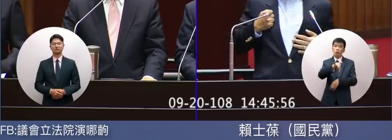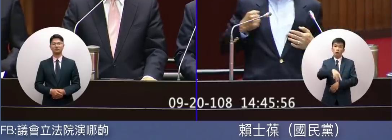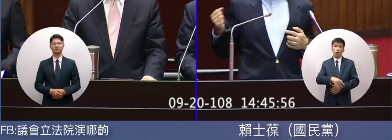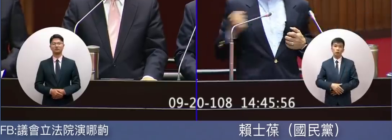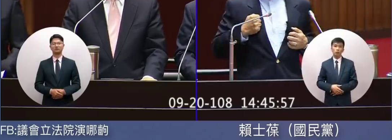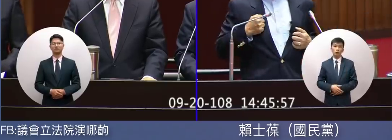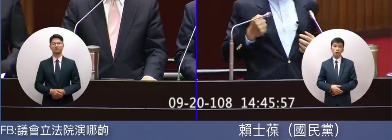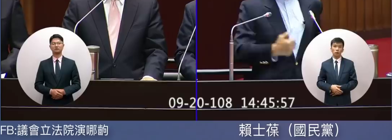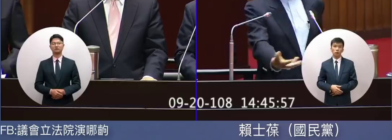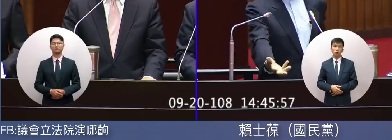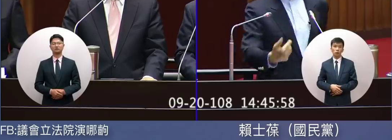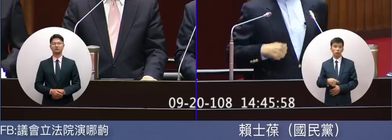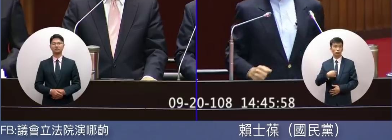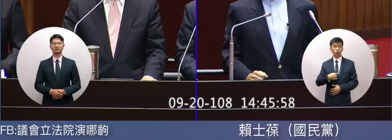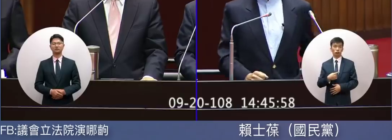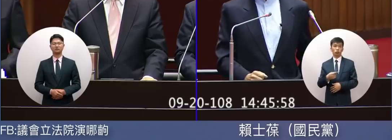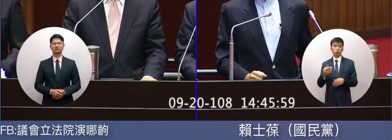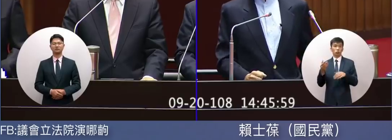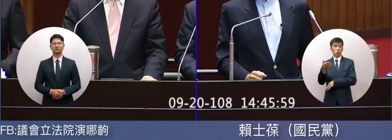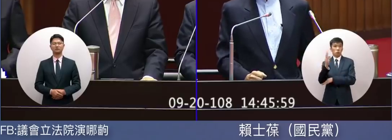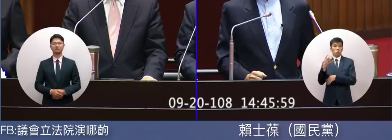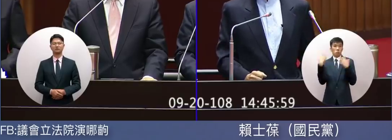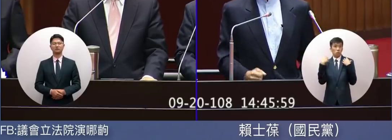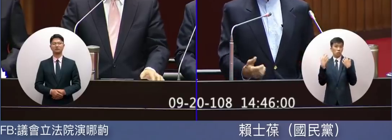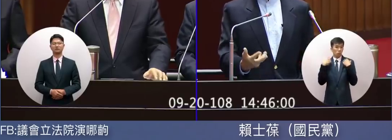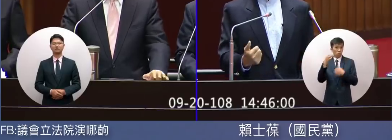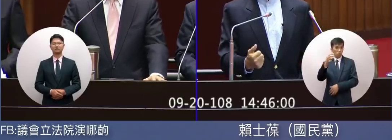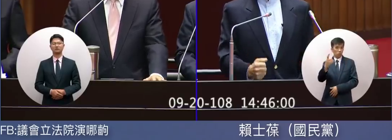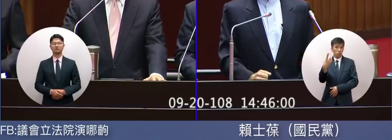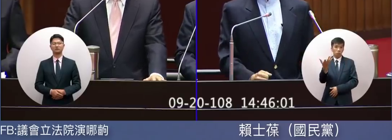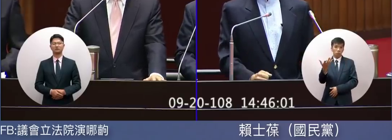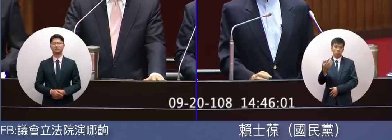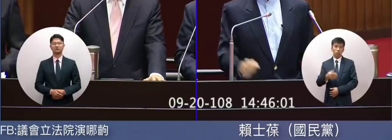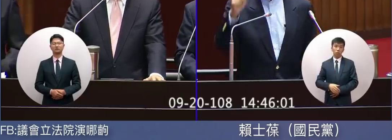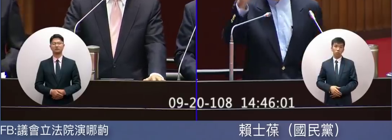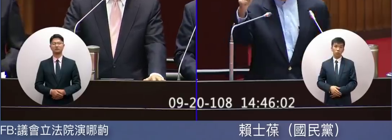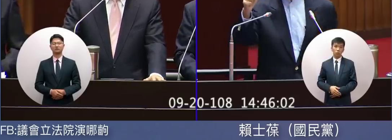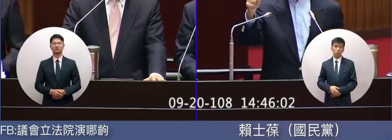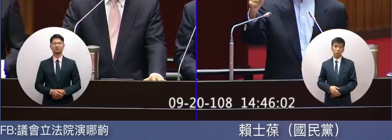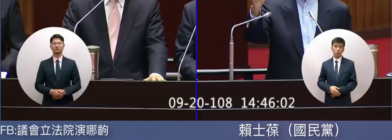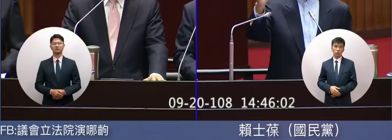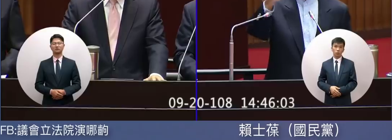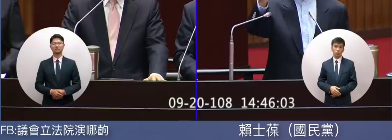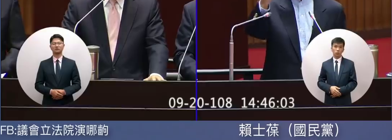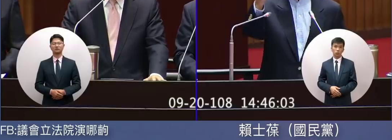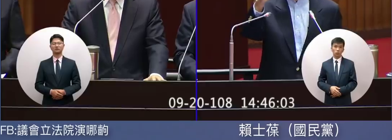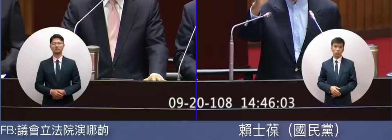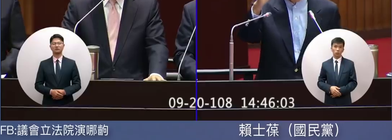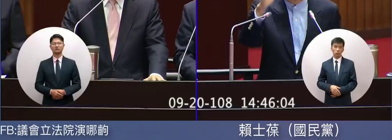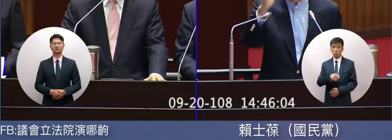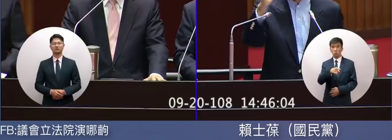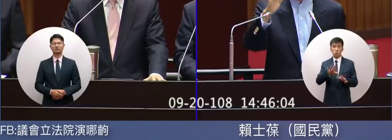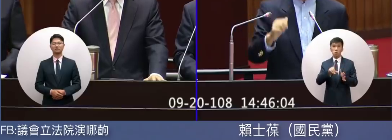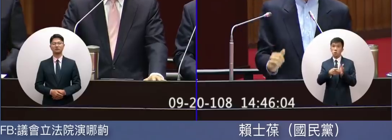做，我中政府中负担，没了负担，你敢讲？什么地方负担？对不对？这个。你已经没有时间讲